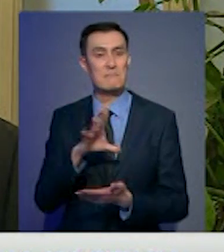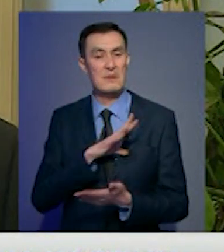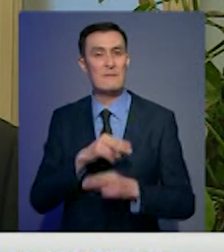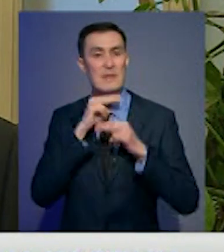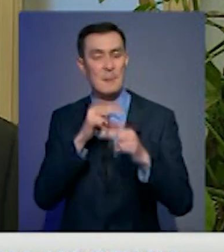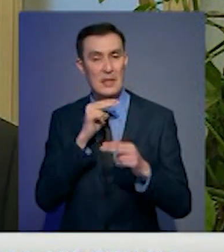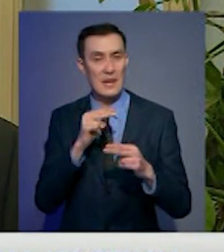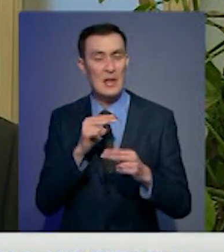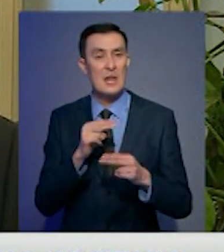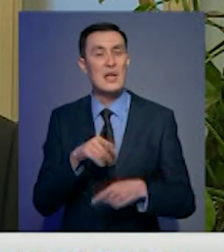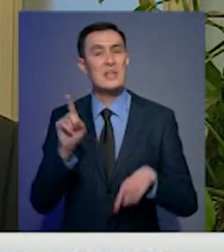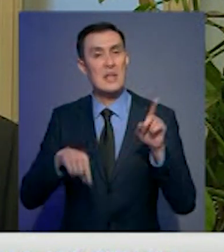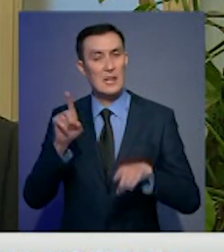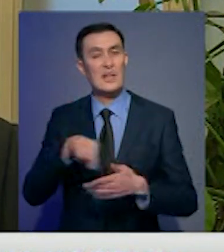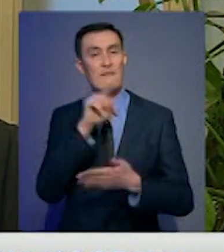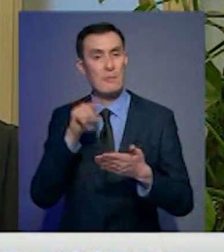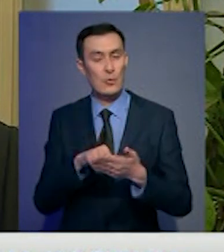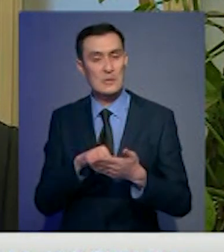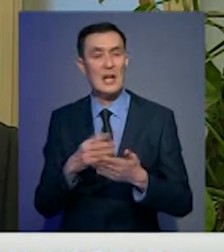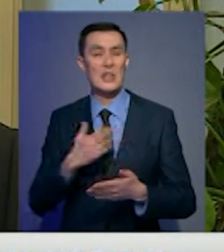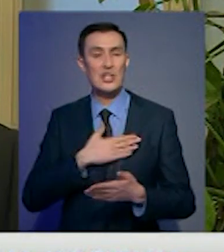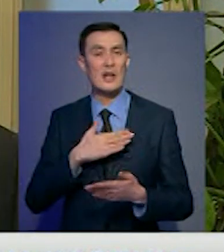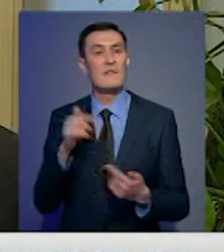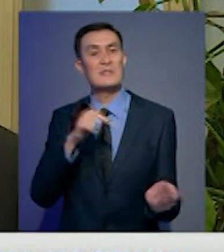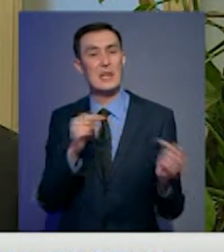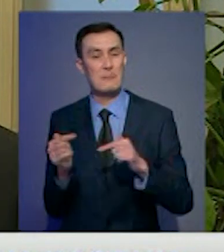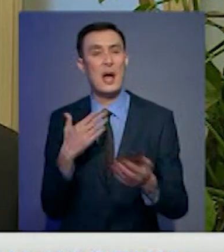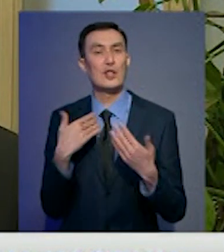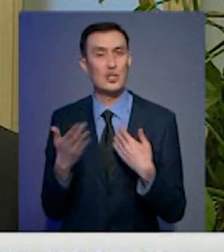внимания круг некоторых вопросов, касающихся наших взаимоотношений.